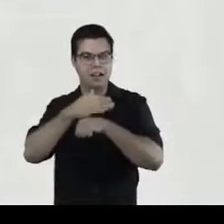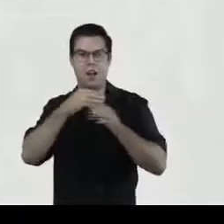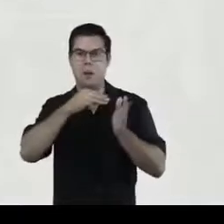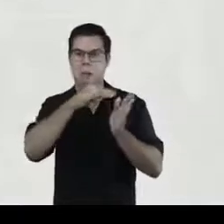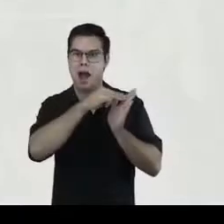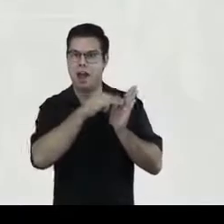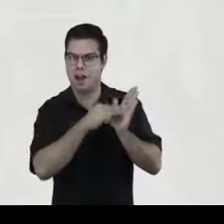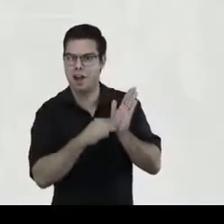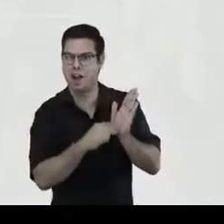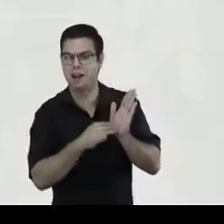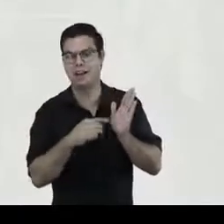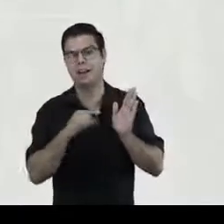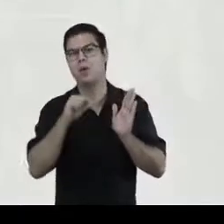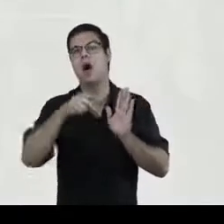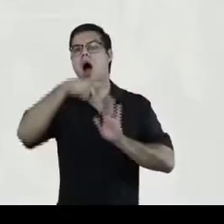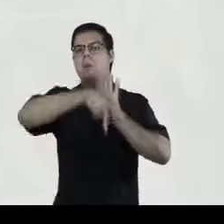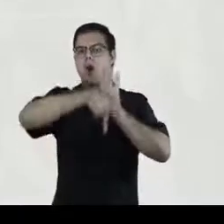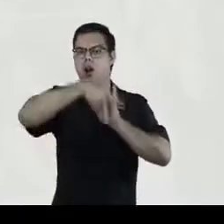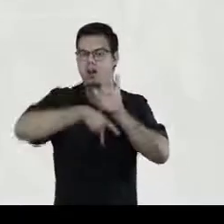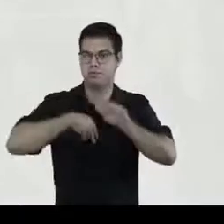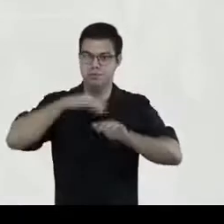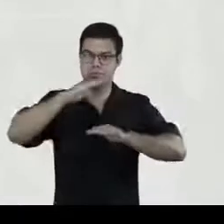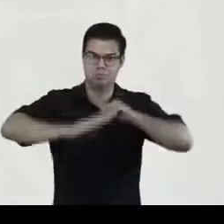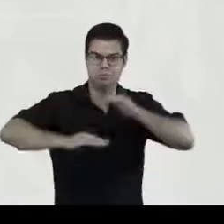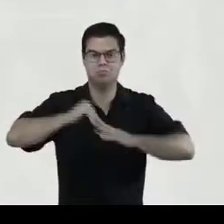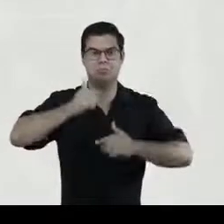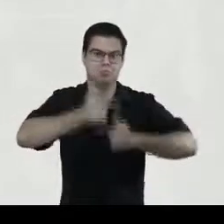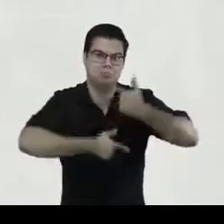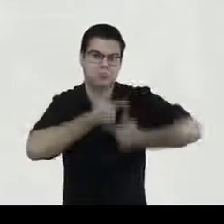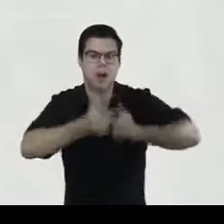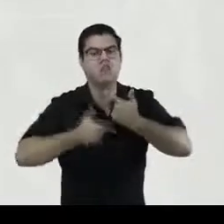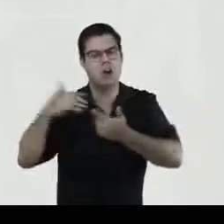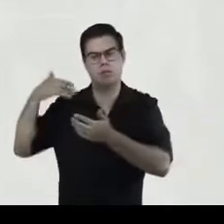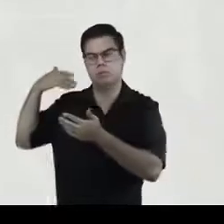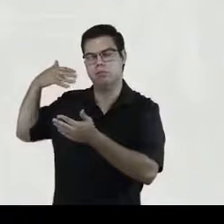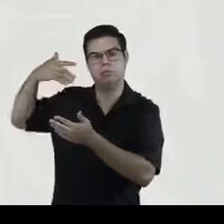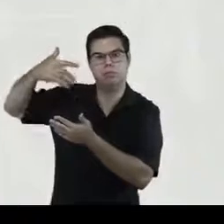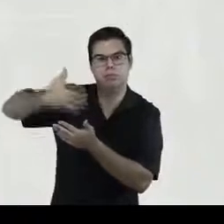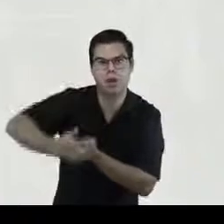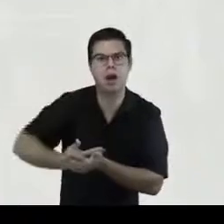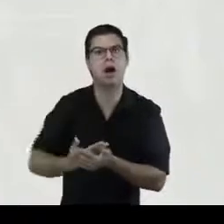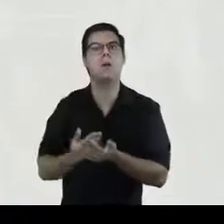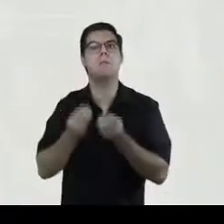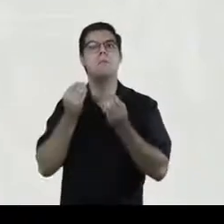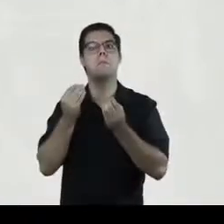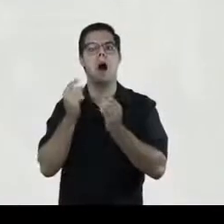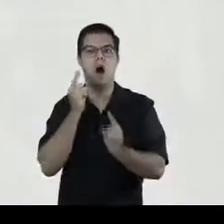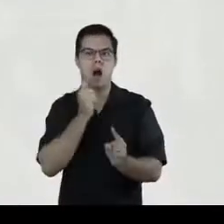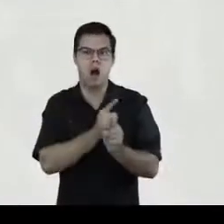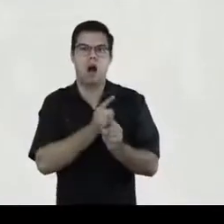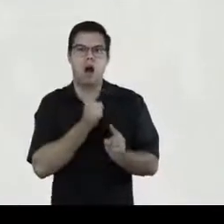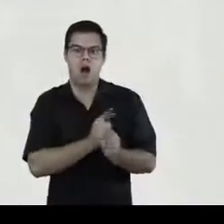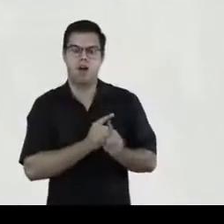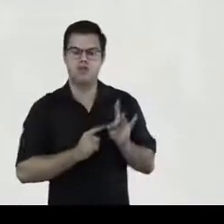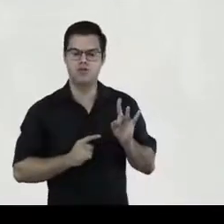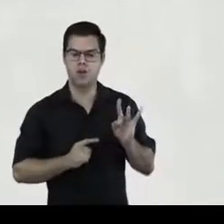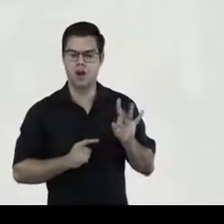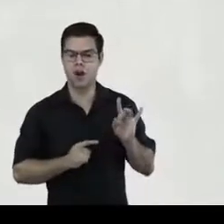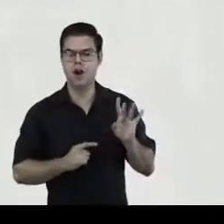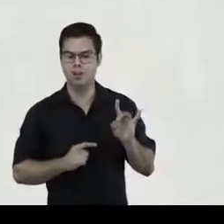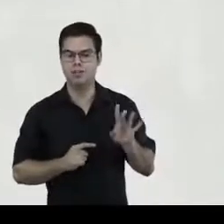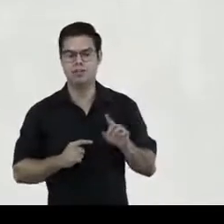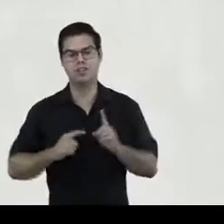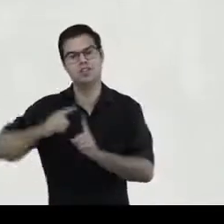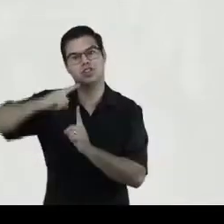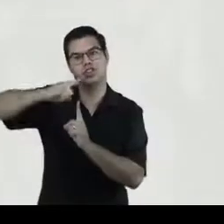an dem ich seit einiger Zeit arbeite, zur automatisierten Erkennung von Drucktypen. Ich schaue